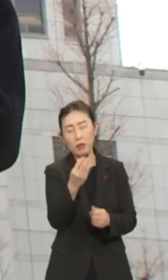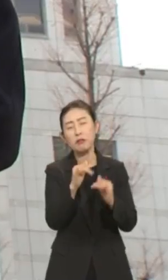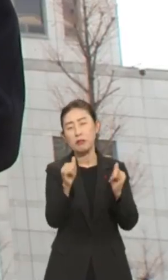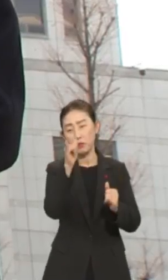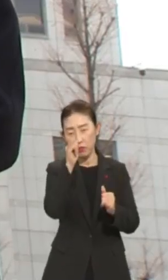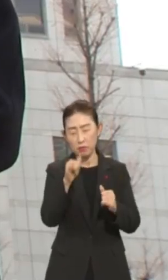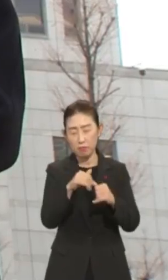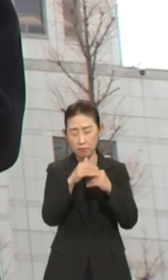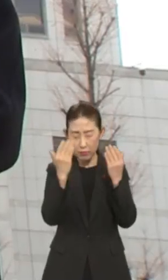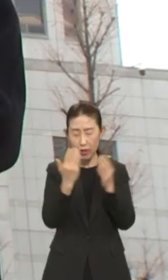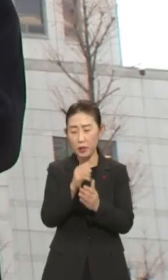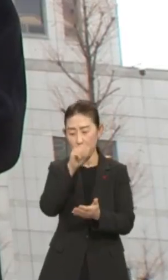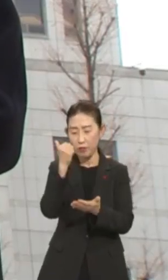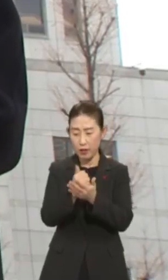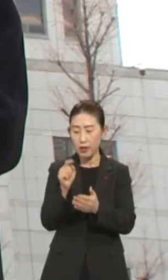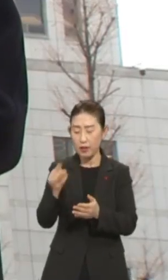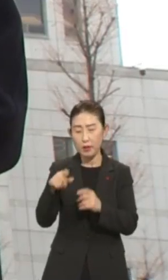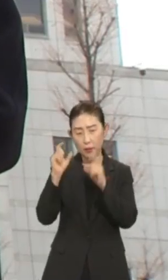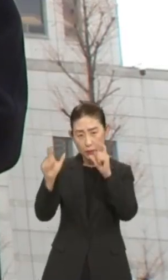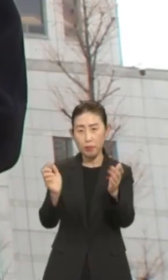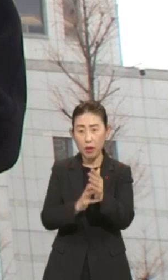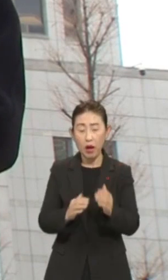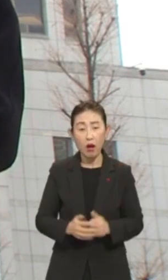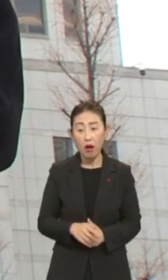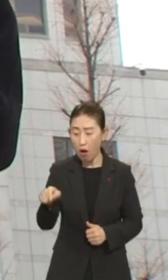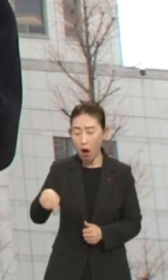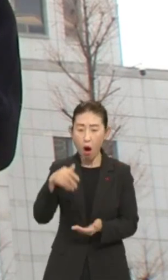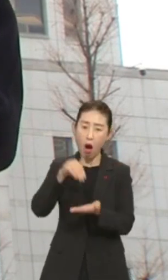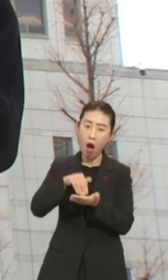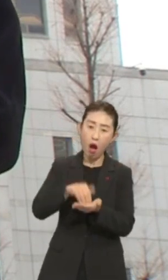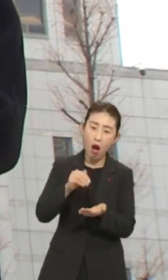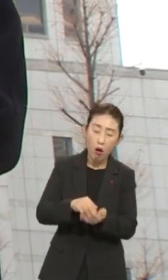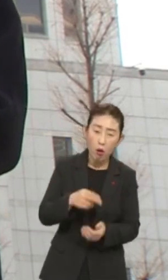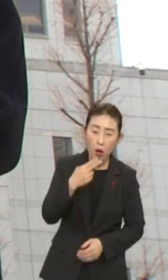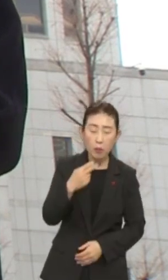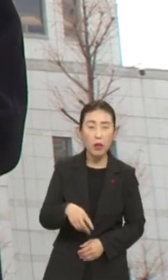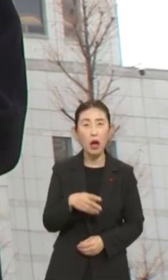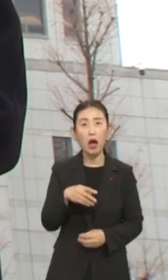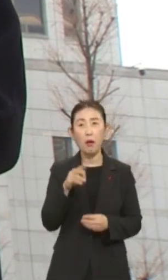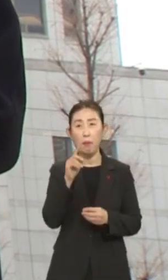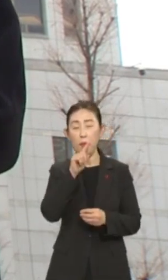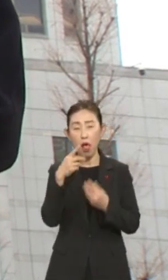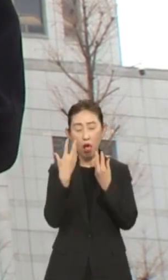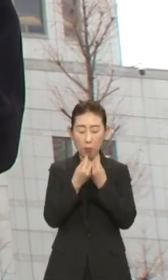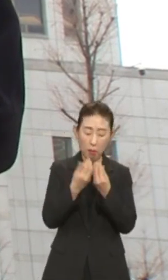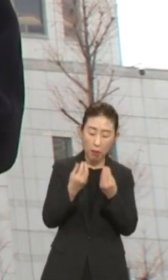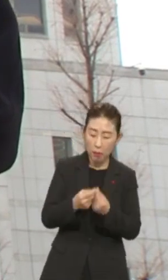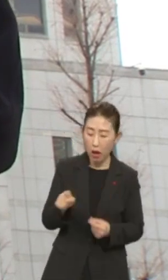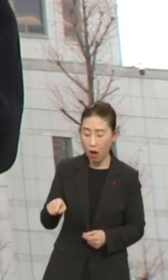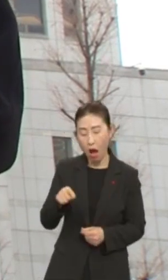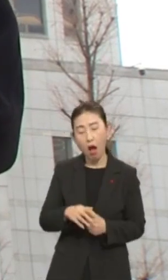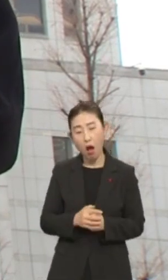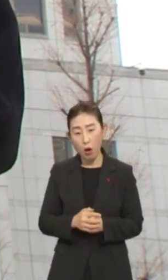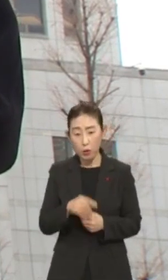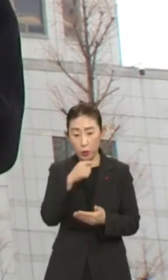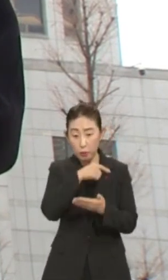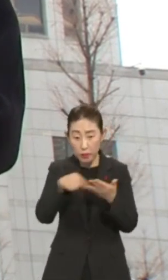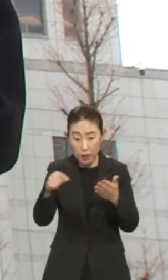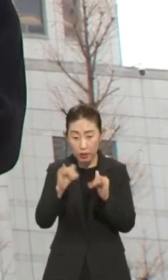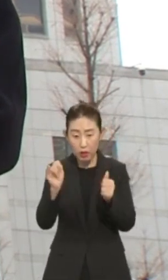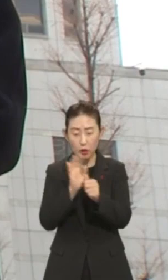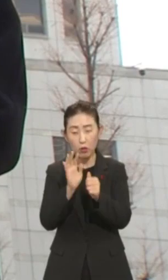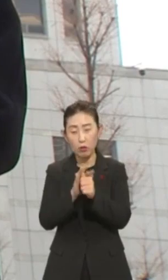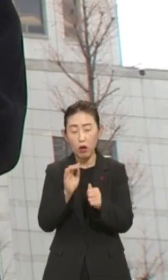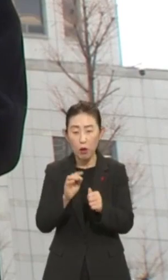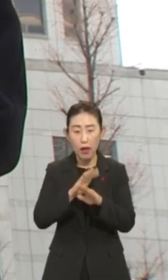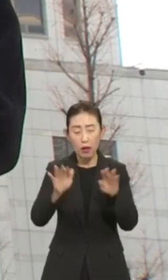재판부는 피고인이 반성보다는 회피를 하고 있고 피해자 회복에도 어떠한 노력을 하지 않았다며 다만 동종범죄 전력이 없다는